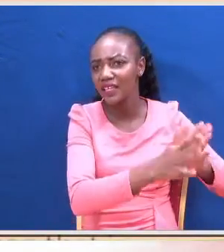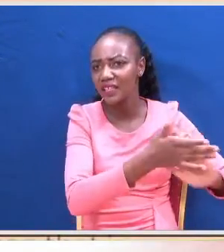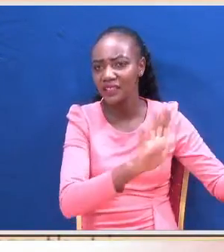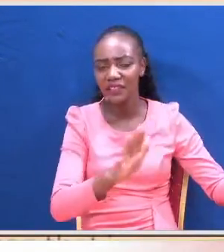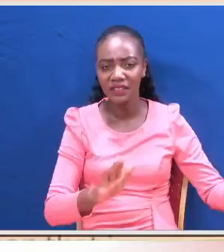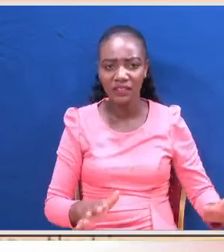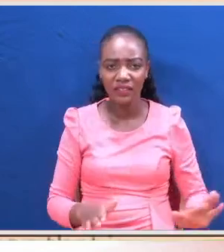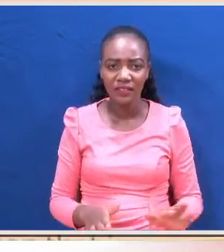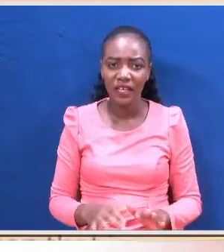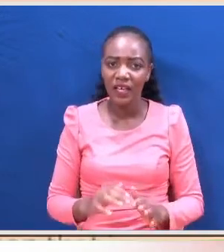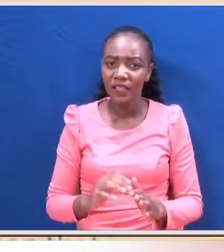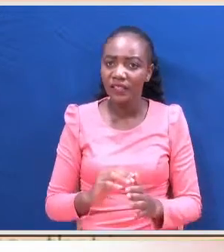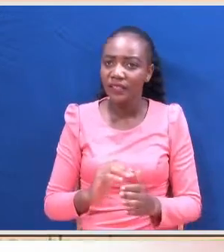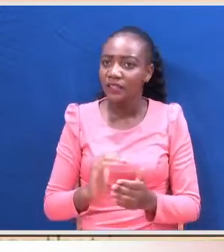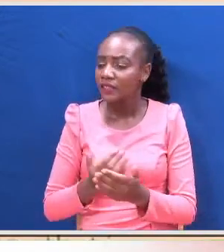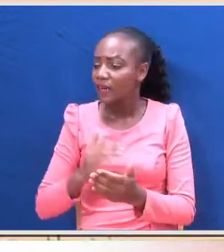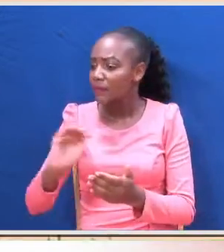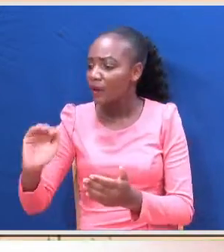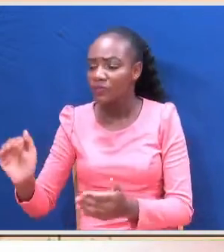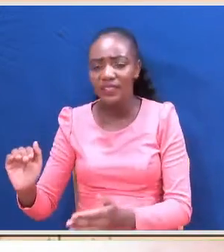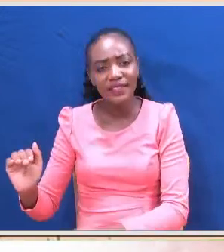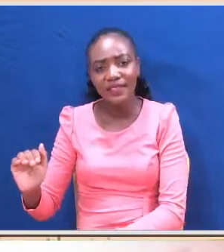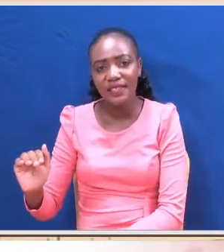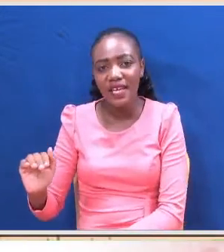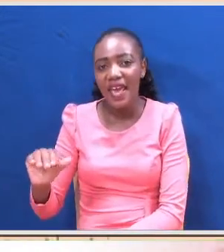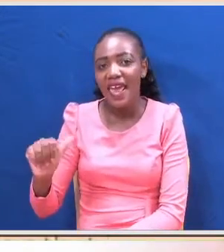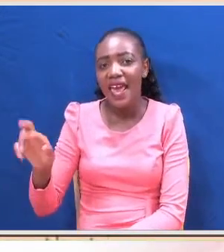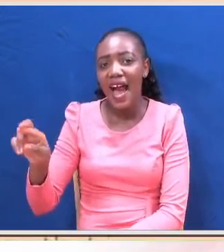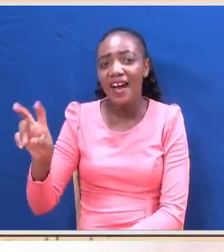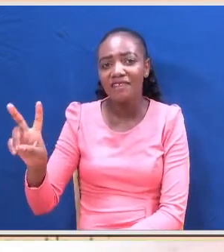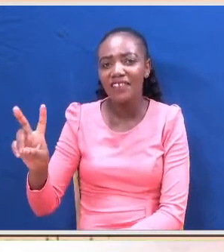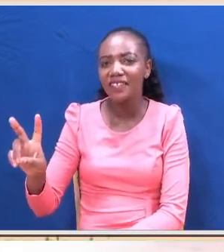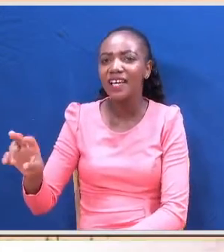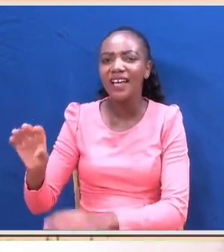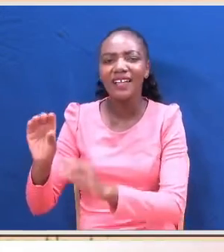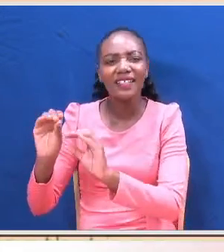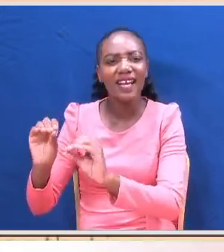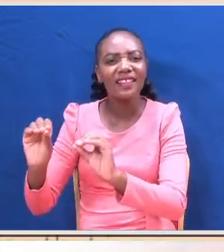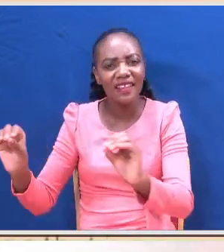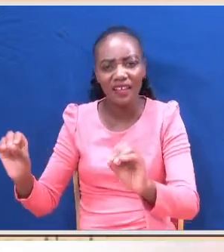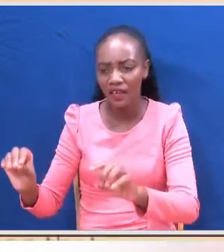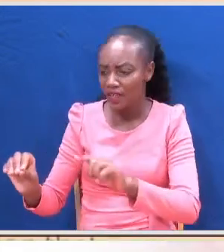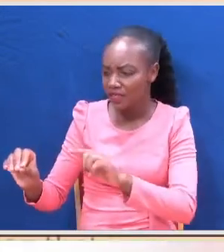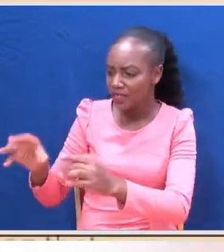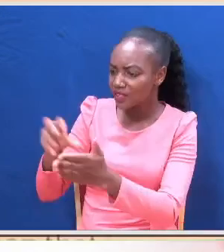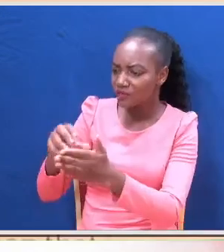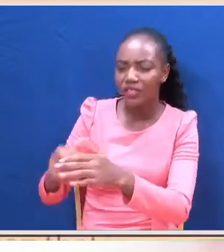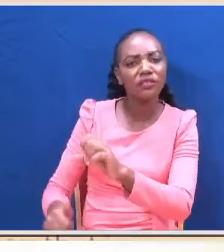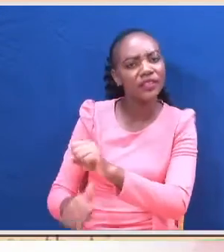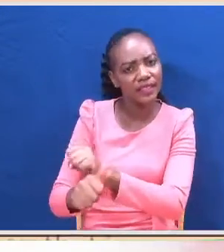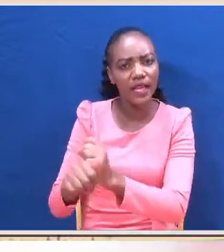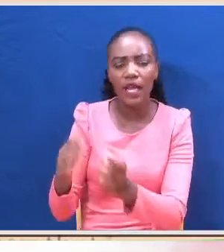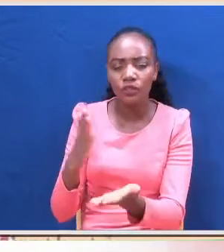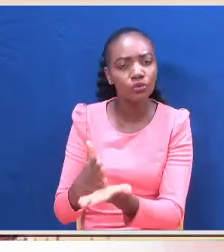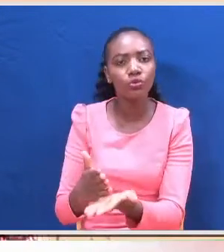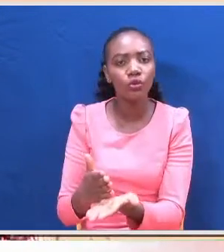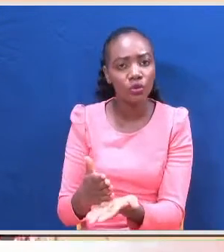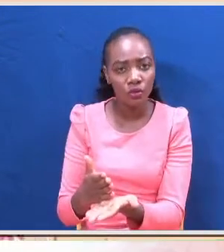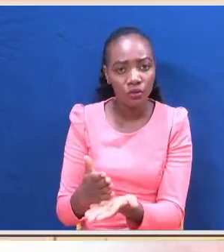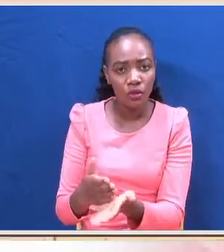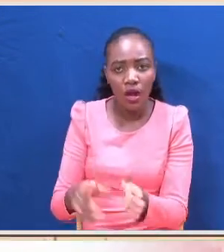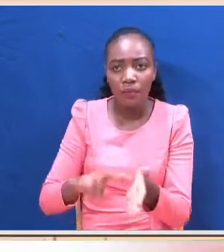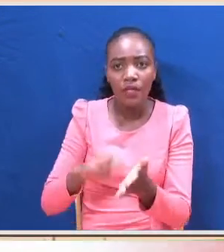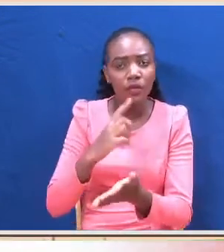zero HIV commodities. This is very dangerous. This therefore means that the